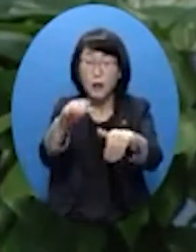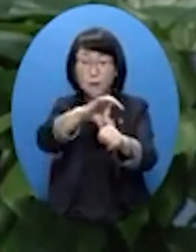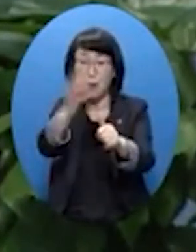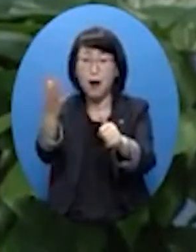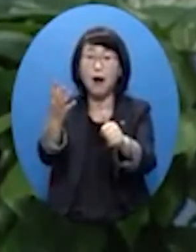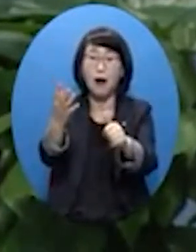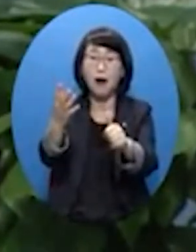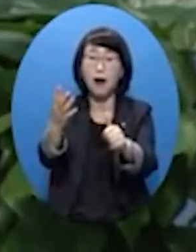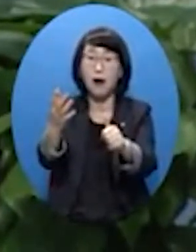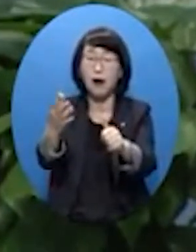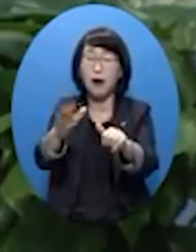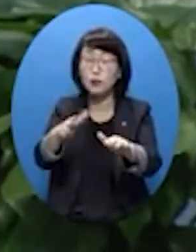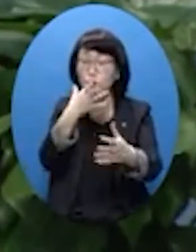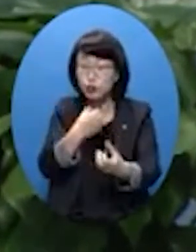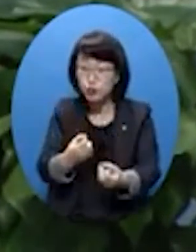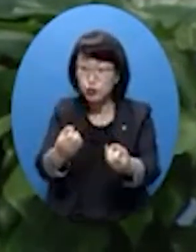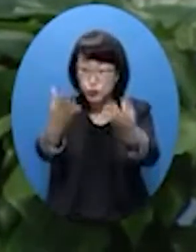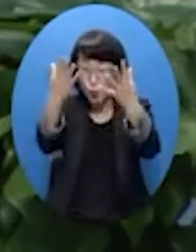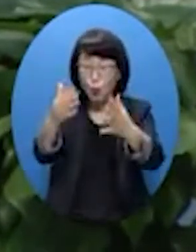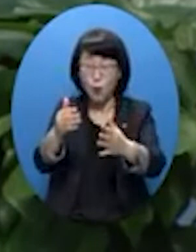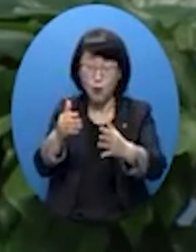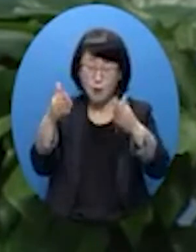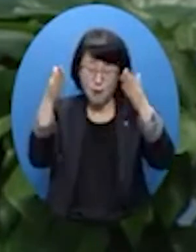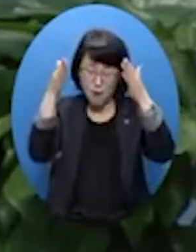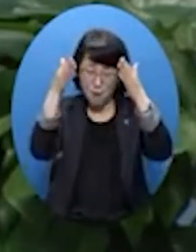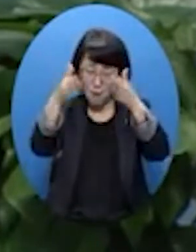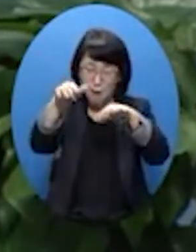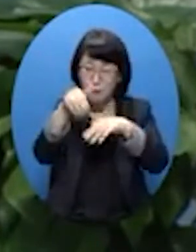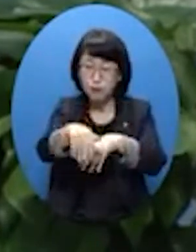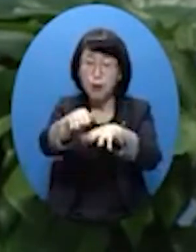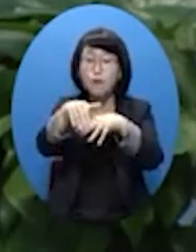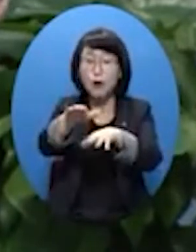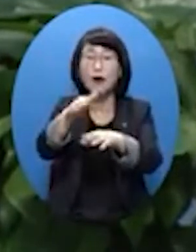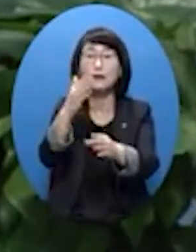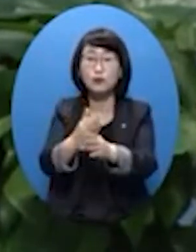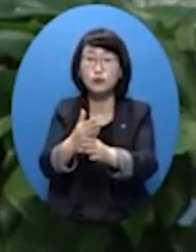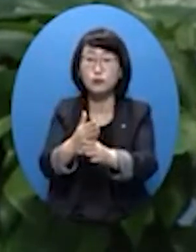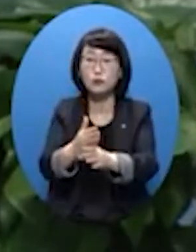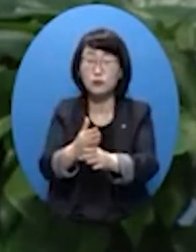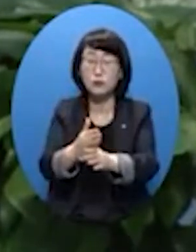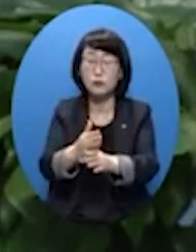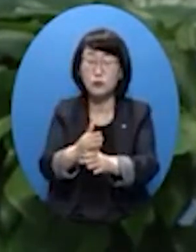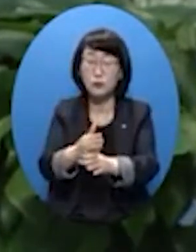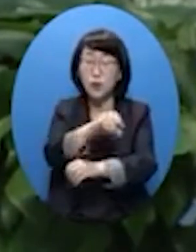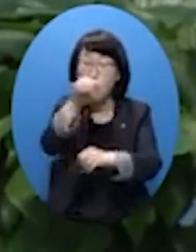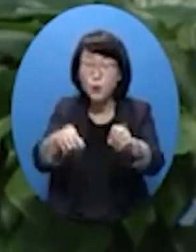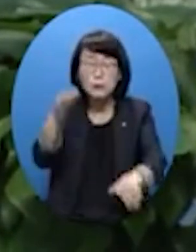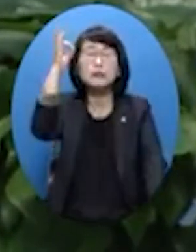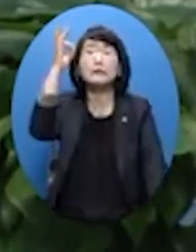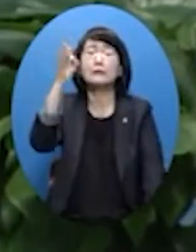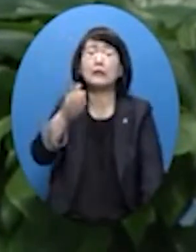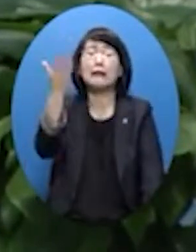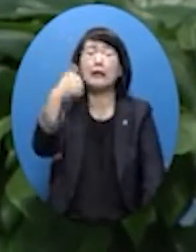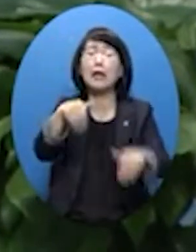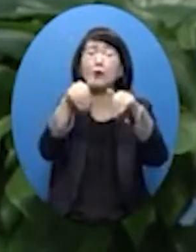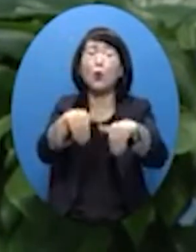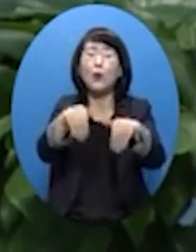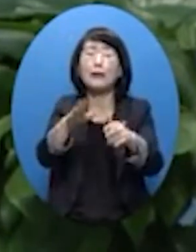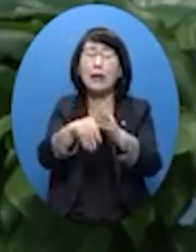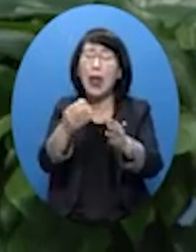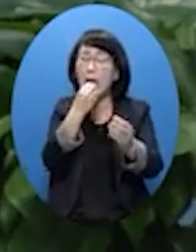받아서 이렇게 축복의 땅으로 향해 가는데 그때 너의 살아 봐서 먹던 때가 좋았다 고 불평하는